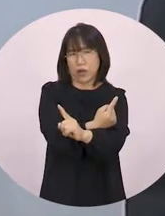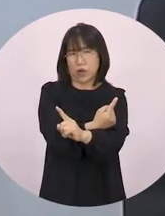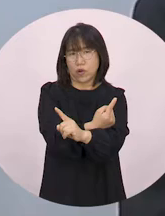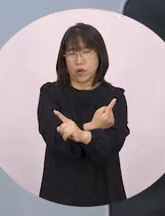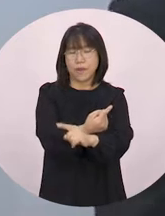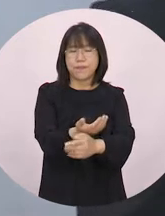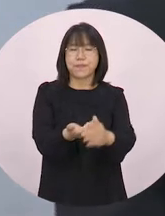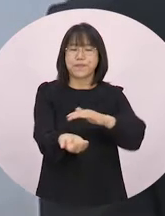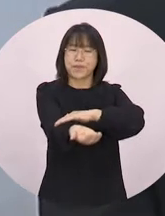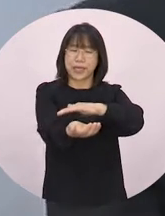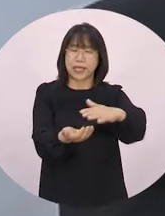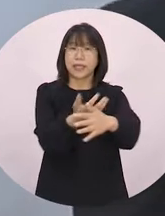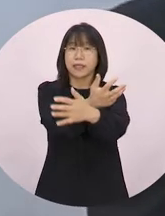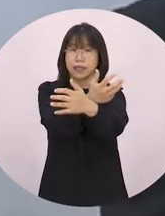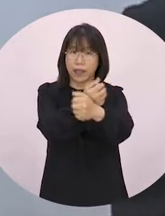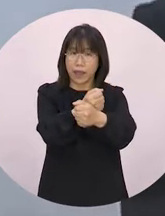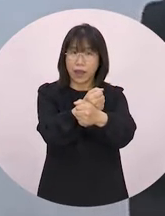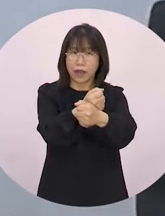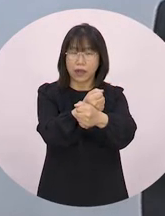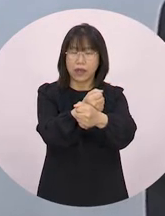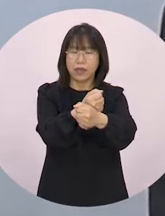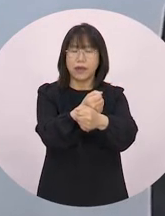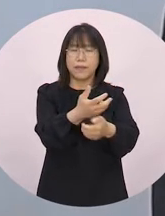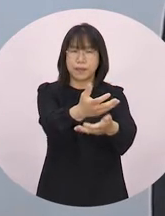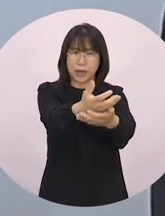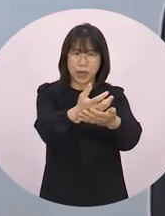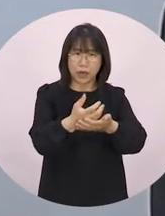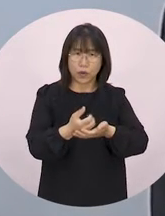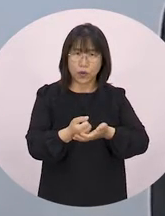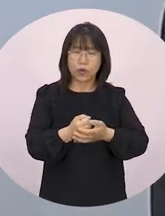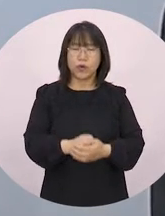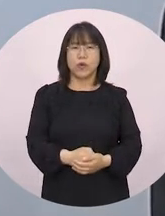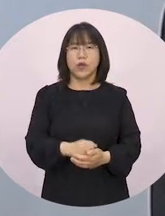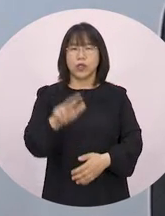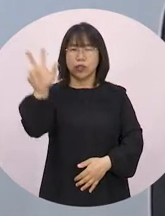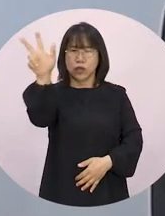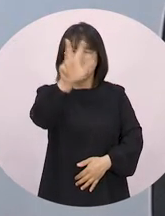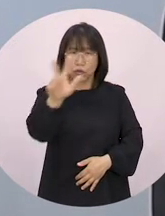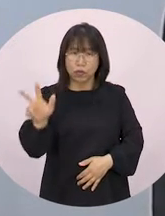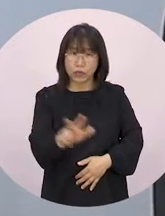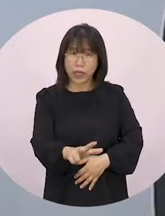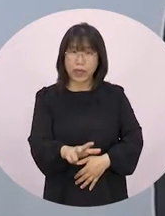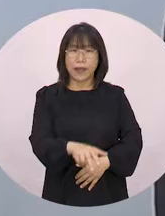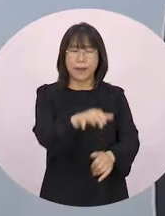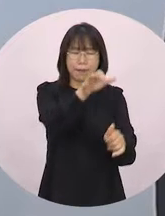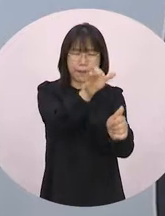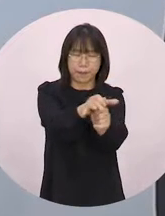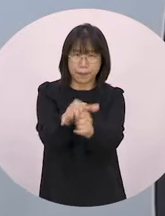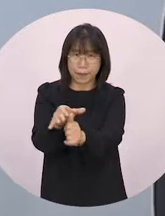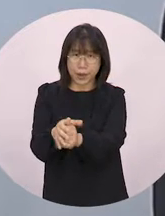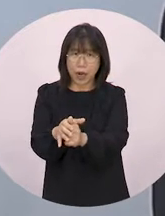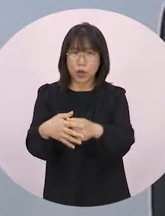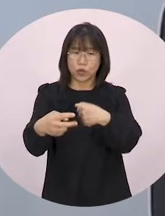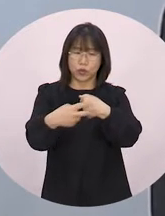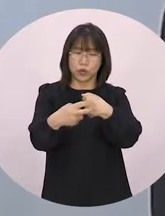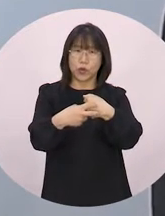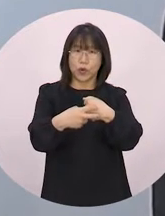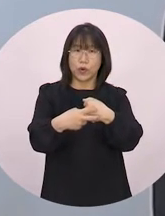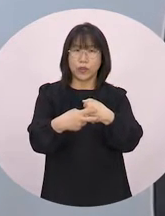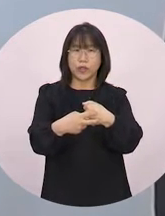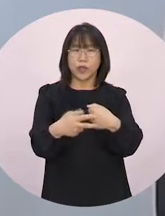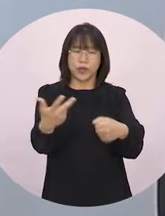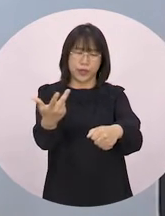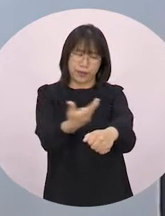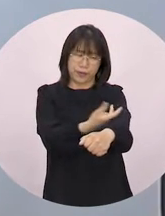부분이 사전 예약을 통해서 집중적으로 예약을 받고 전국의 위탁의료기관들을 이제 총